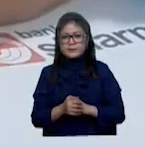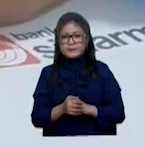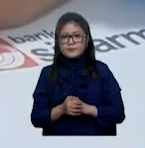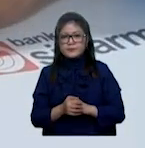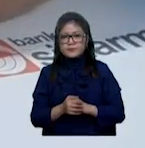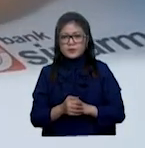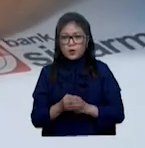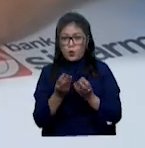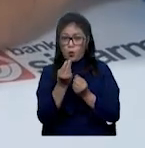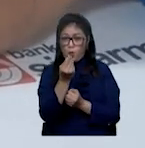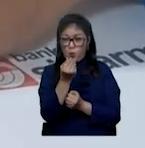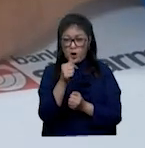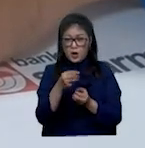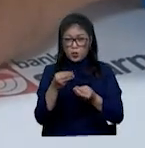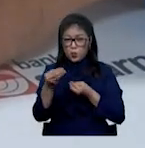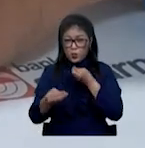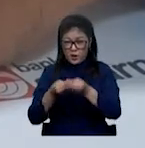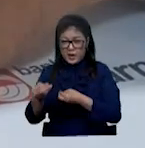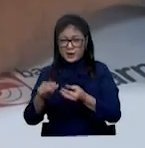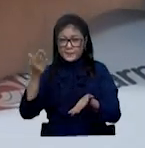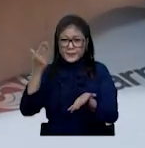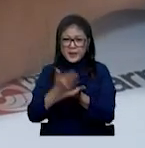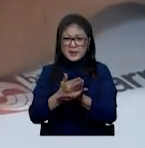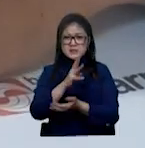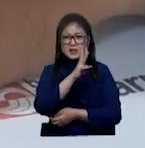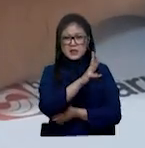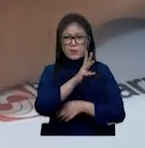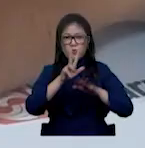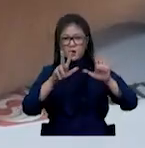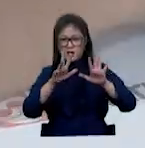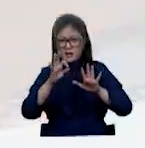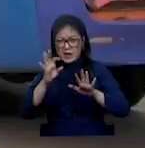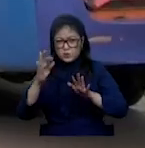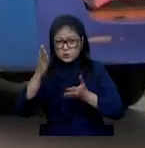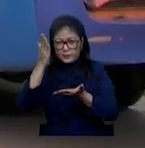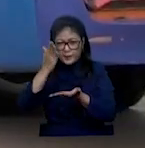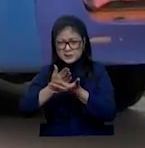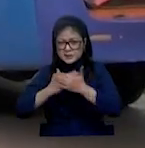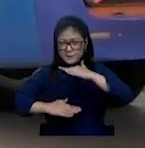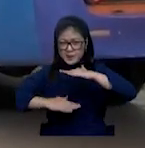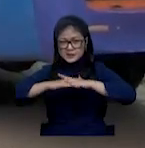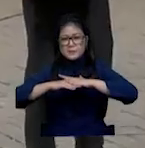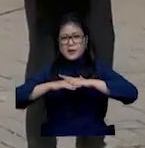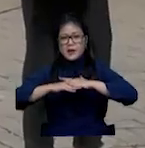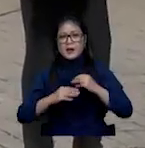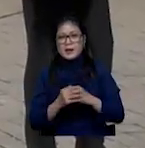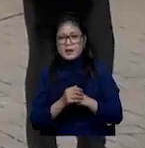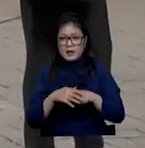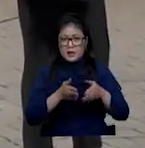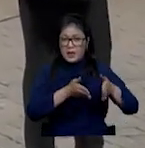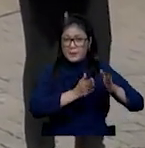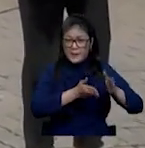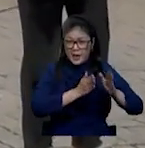Penukaran uang dibatasi dengan nominal maksimal Rp3.800.000. Di Medan Sumatera Utara, ratusan